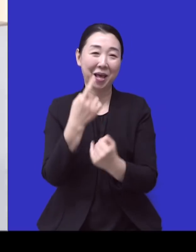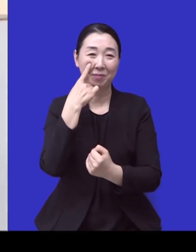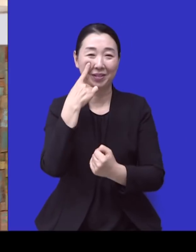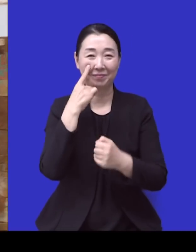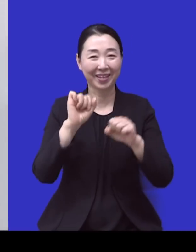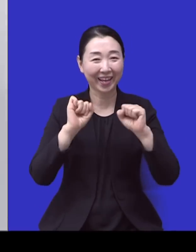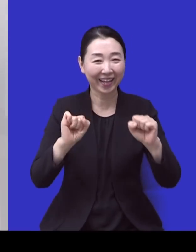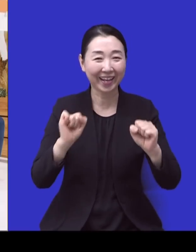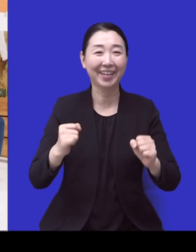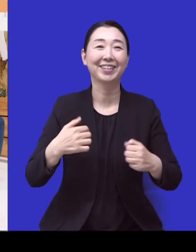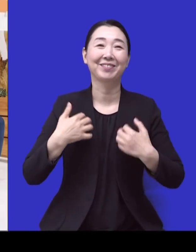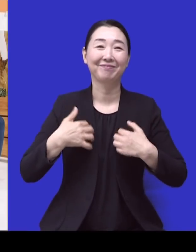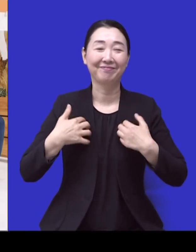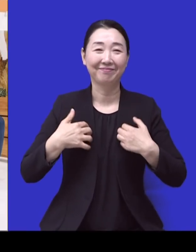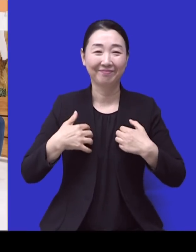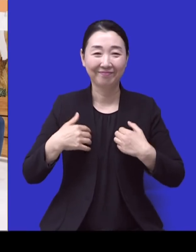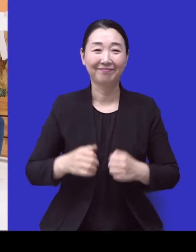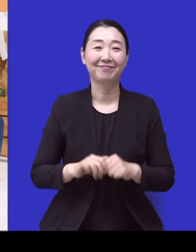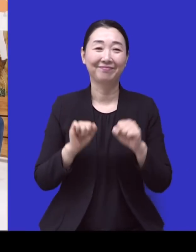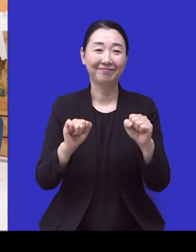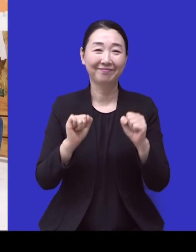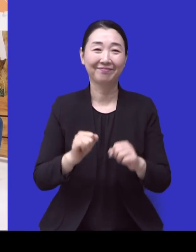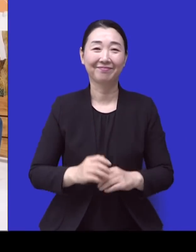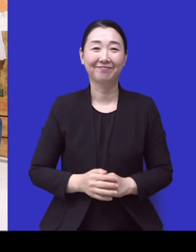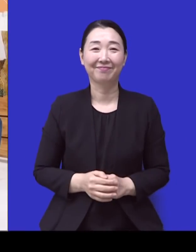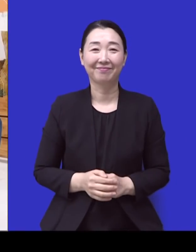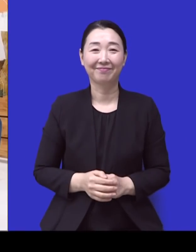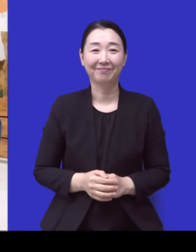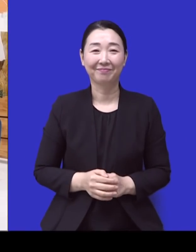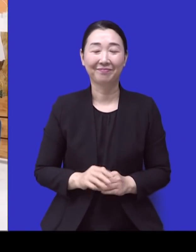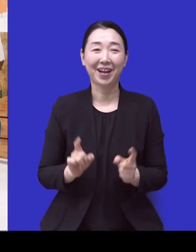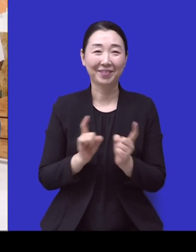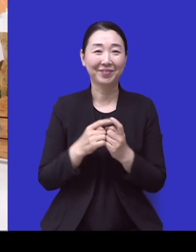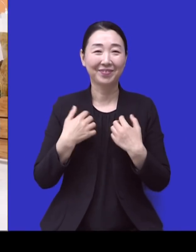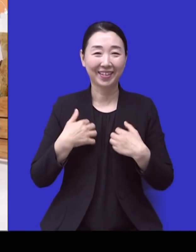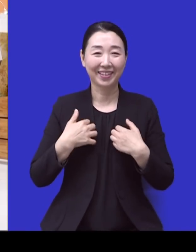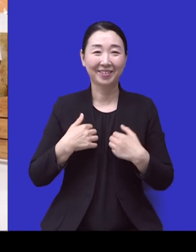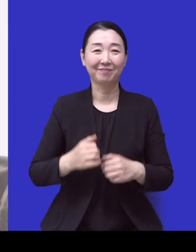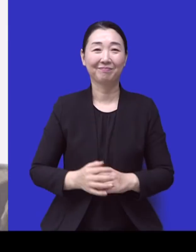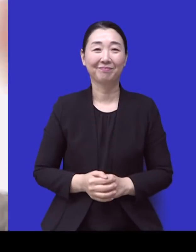네, 안녕하세요. 안녕하세요. 안녕하세요. 반갑습니다.